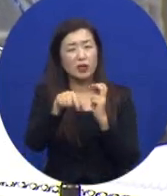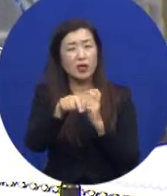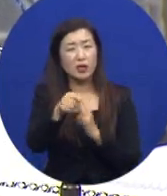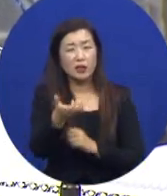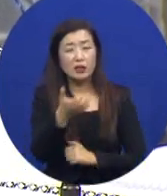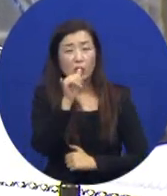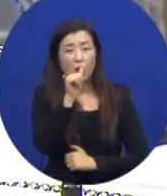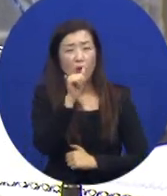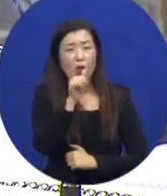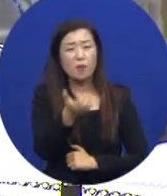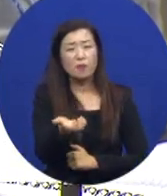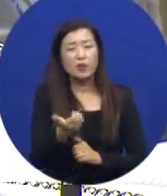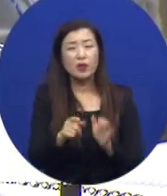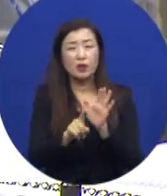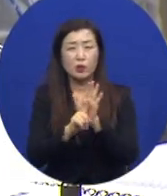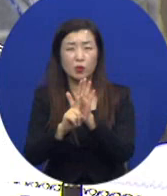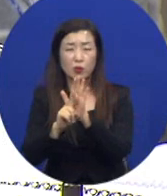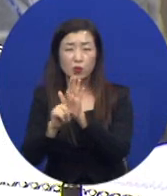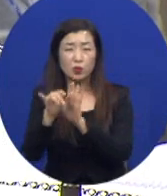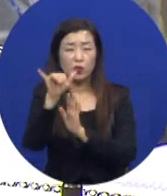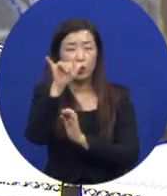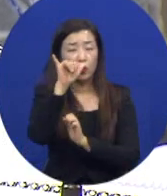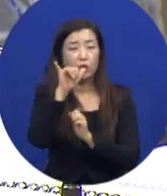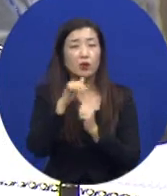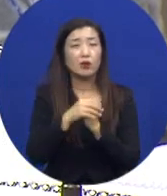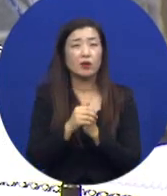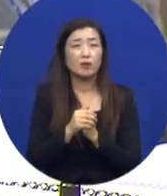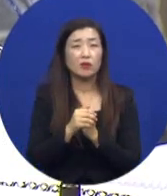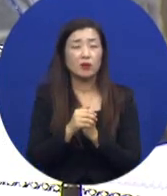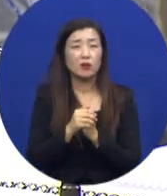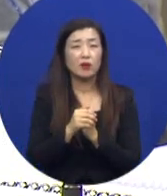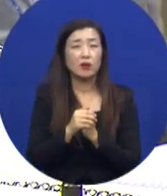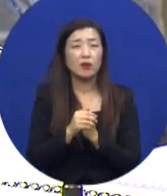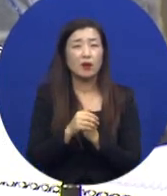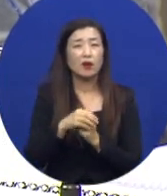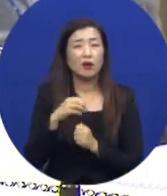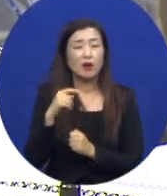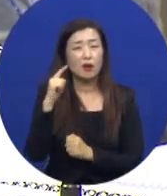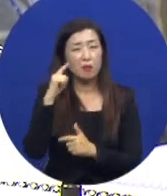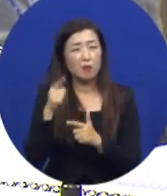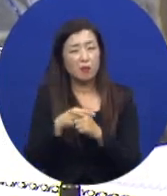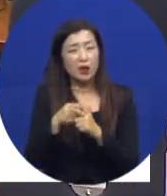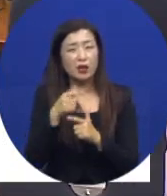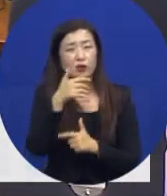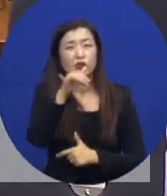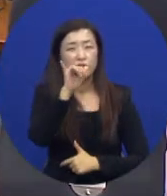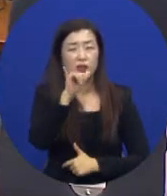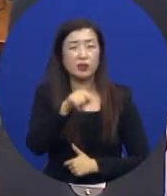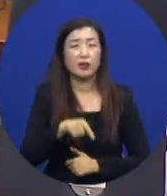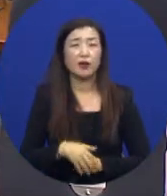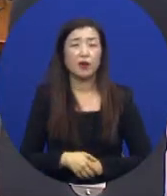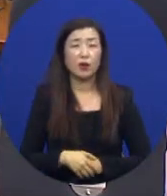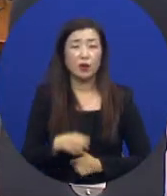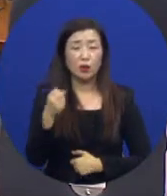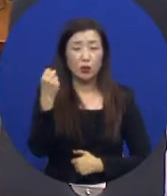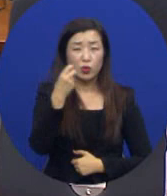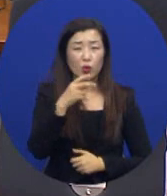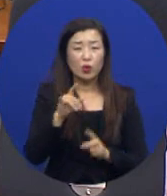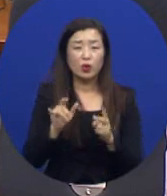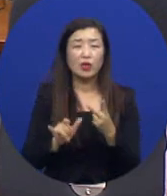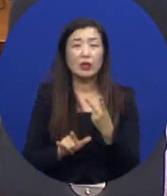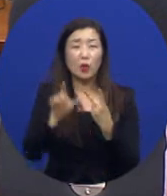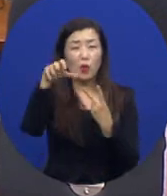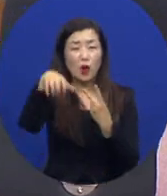그 엎드리면 한 속옷 한다는 느낌은 투구로 음 수 있습니다 한편 제공한